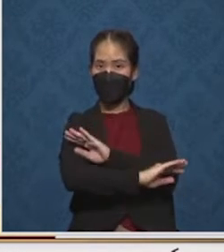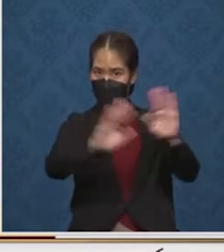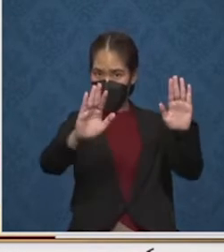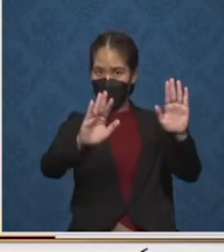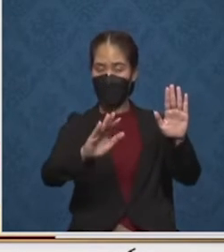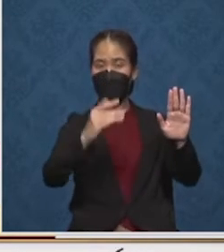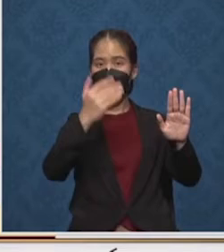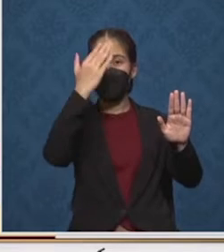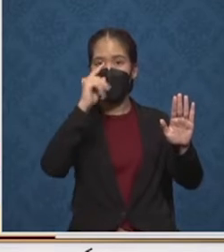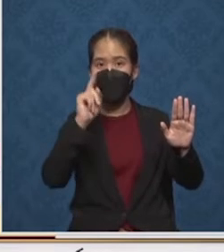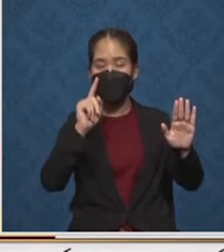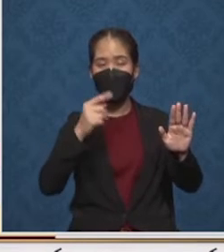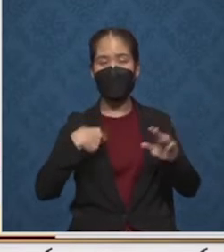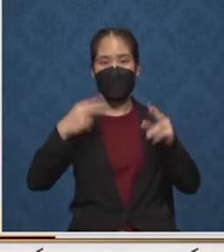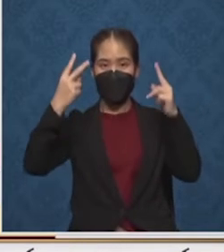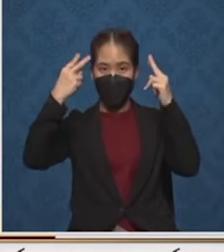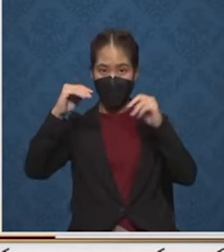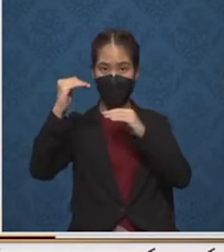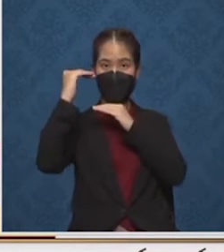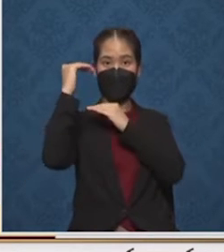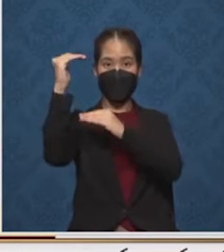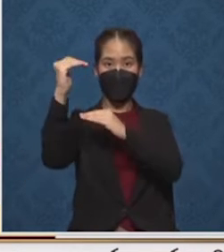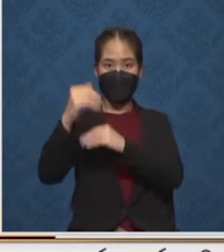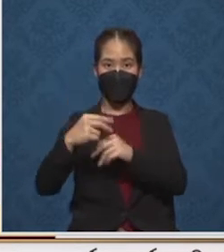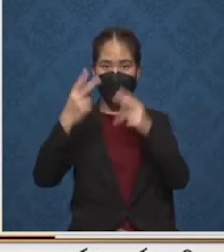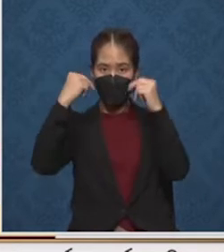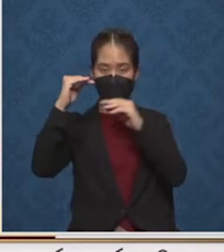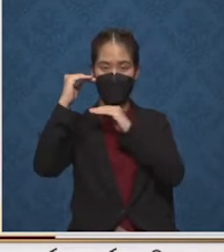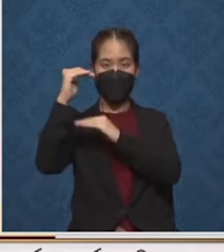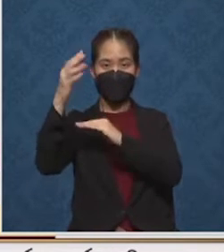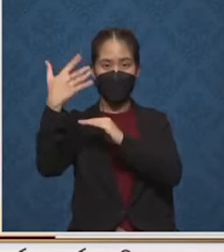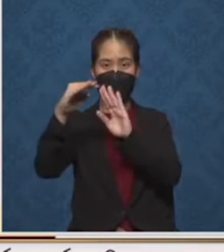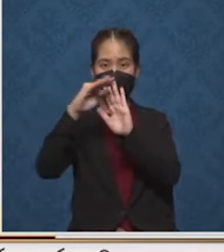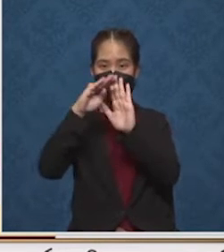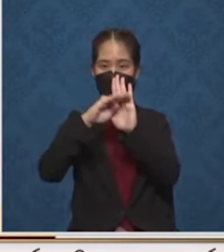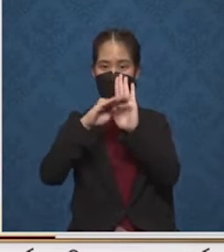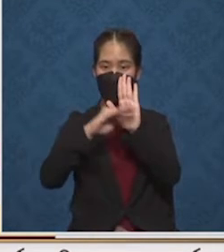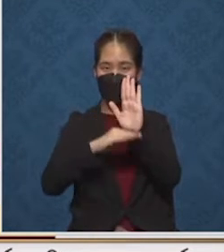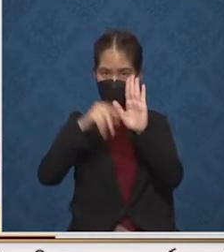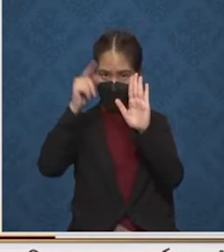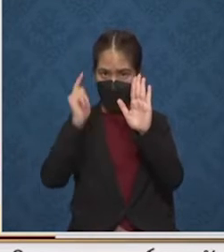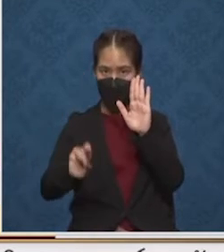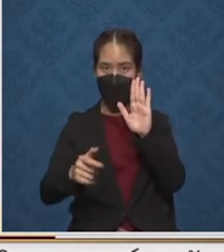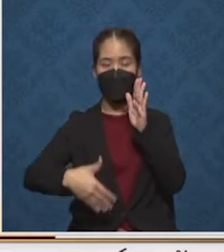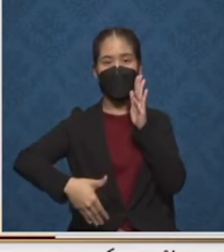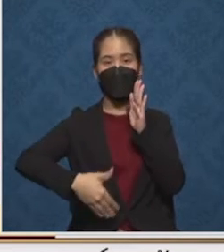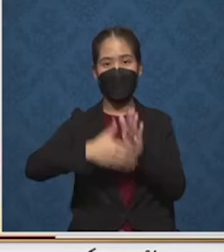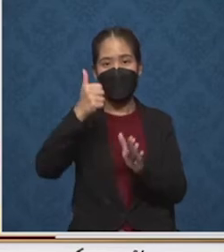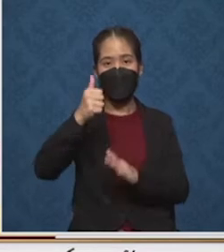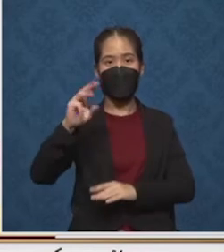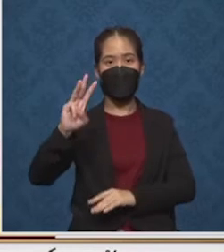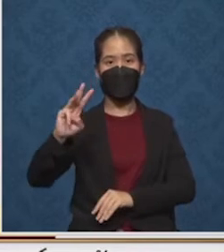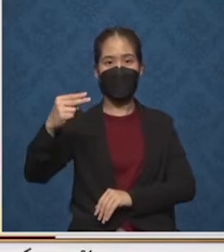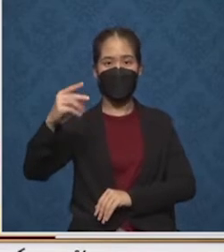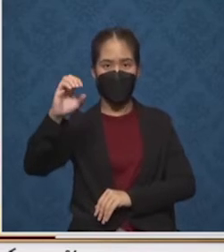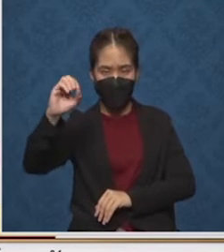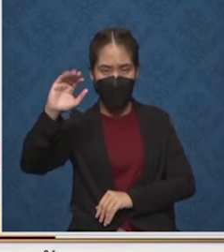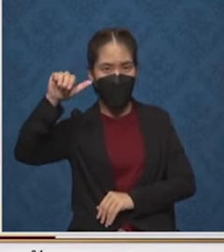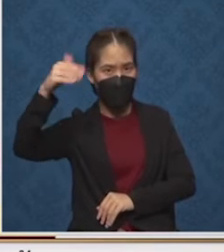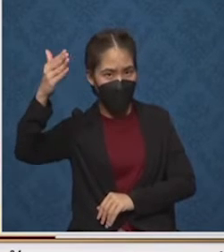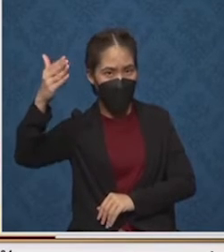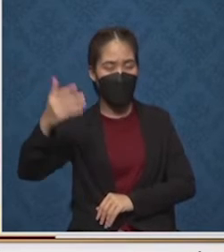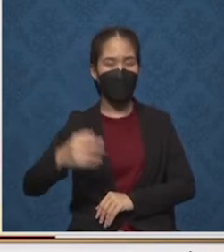เนื่องจากบ้านมีการกำหนดเงื่อนไขการประมูลใหม่โดยเฉพาะต้องผ่านองค์การอนามัยโลกและก็มั่นยำที่สุด